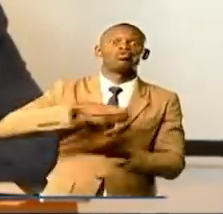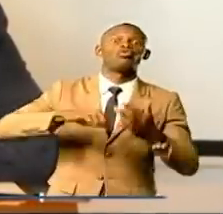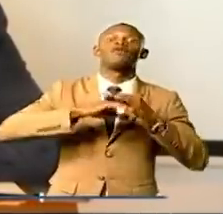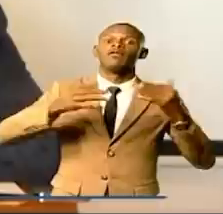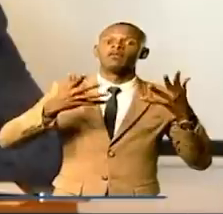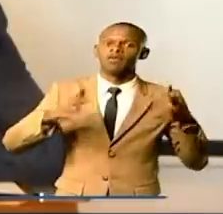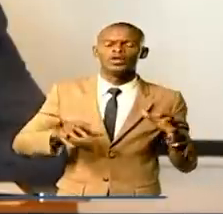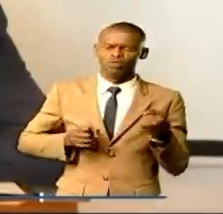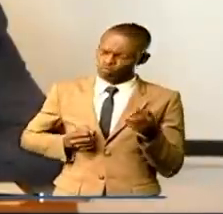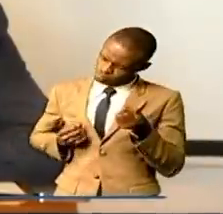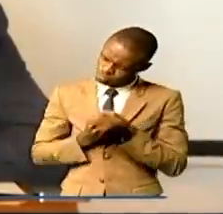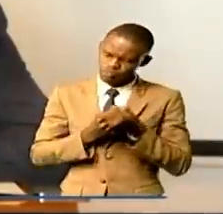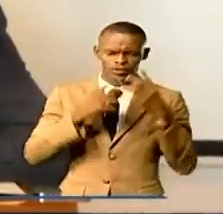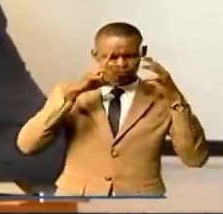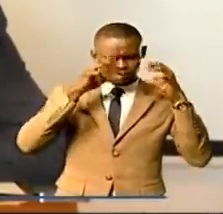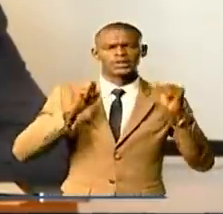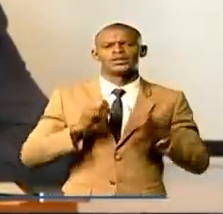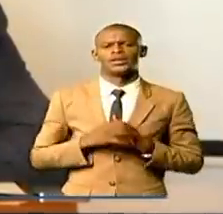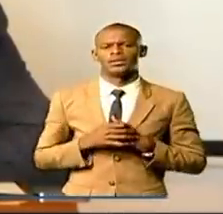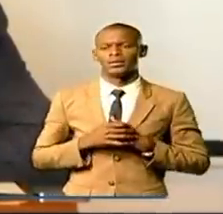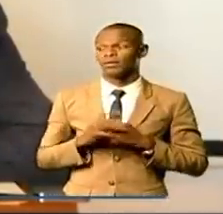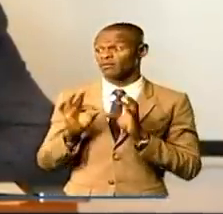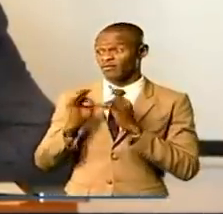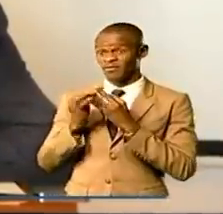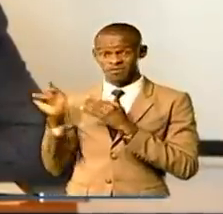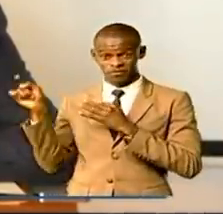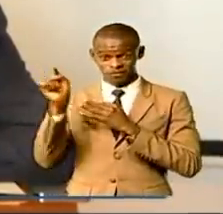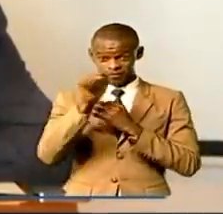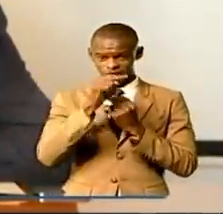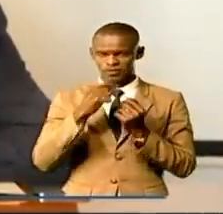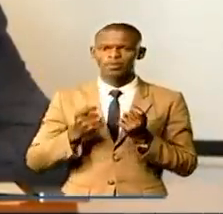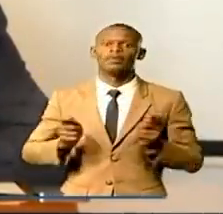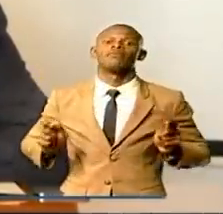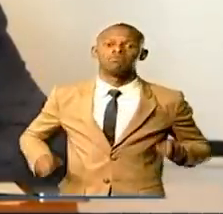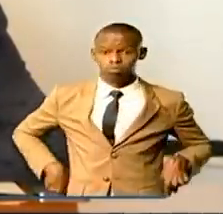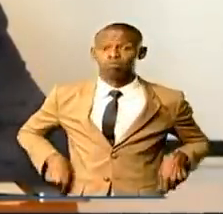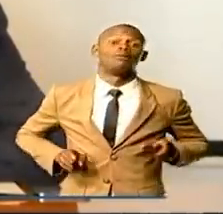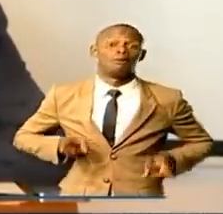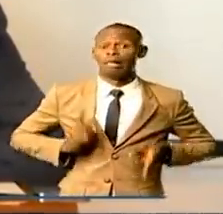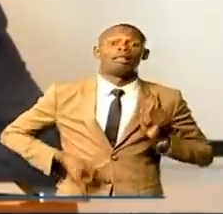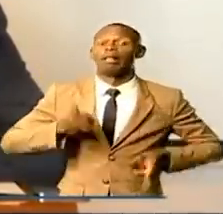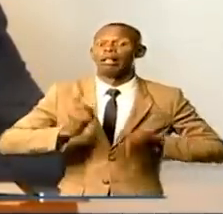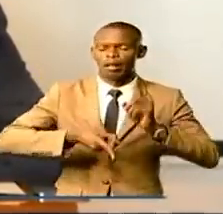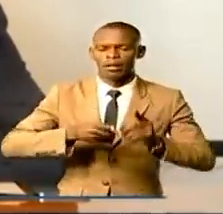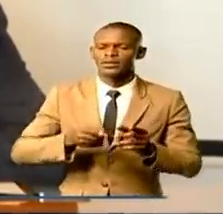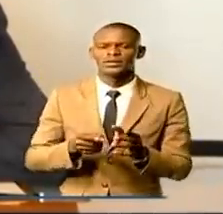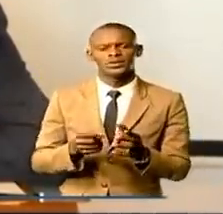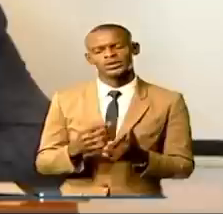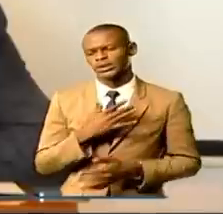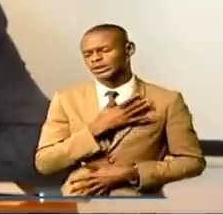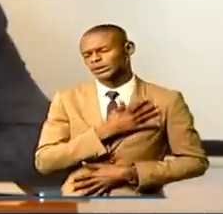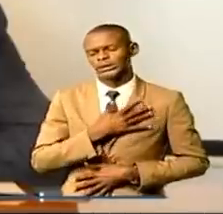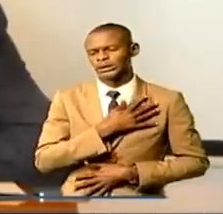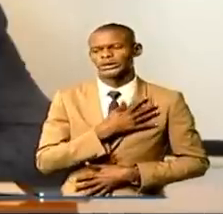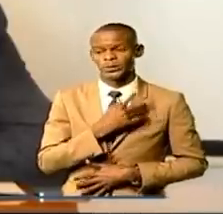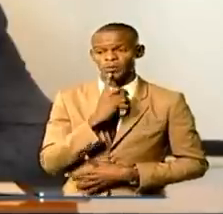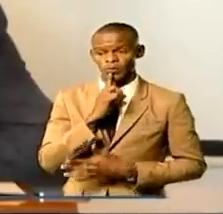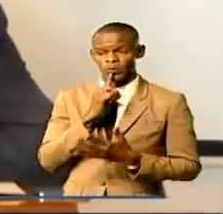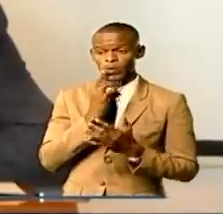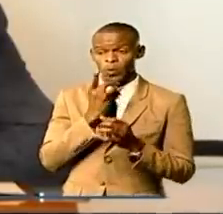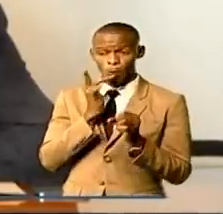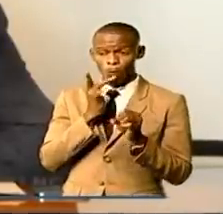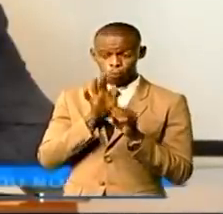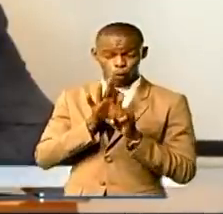tous nos sentiments de compassion à toutes les populations qui ont fui, et nous les assurons que nous ne baisserons pas les bras tant que